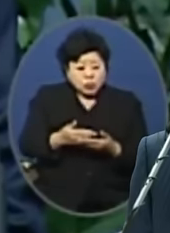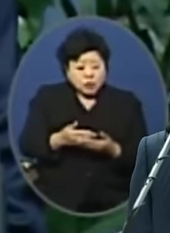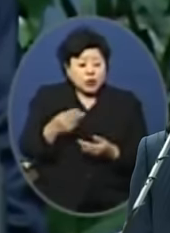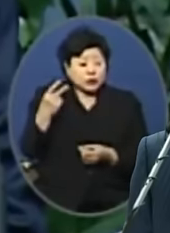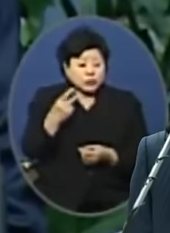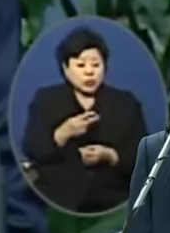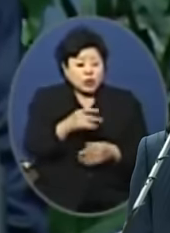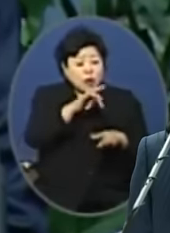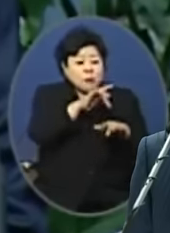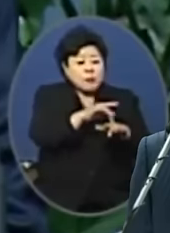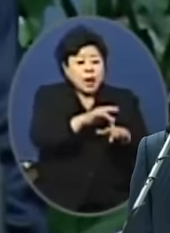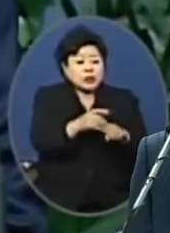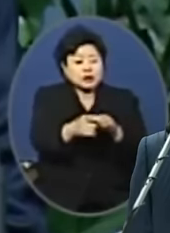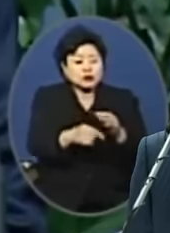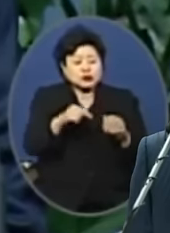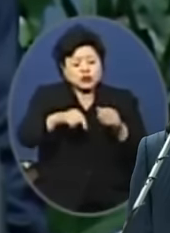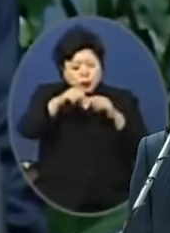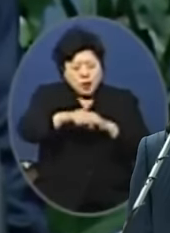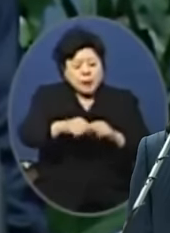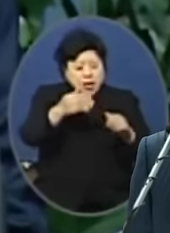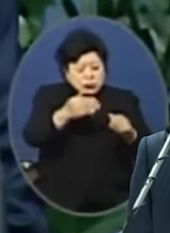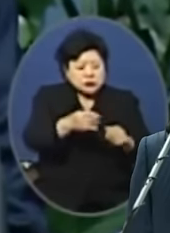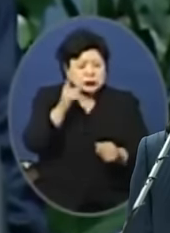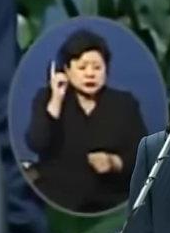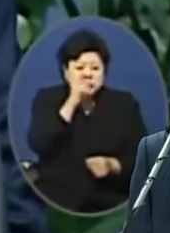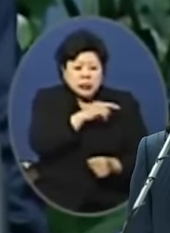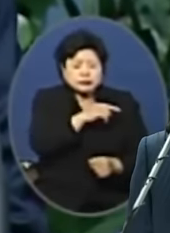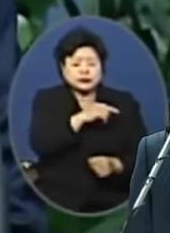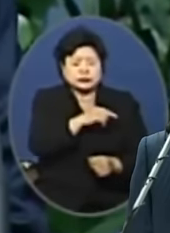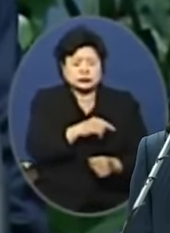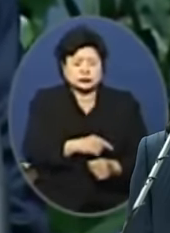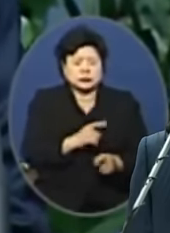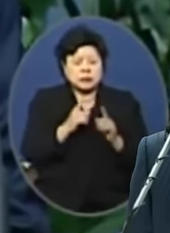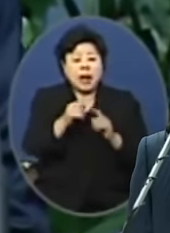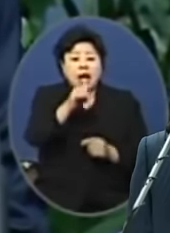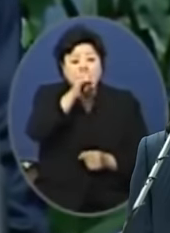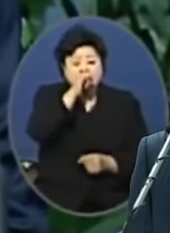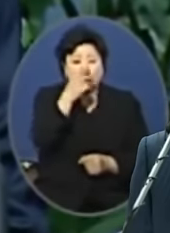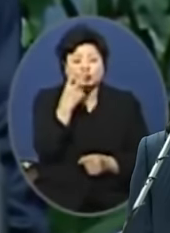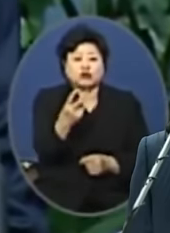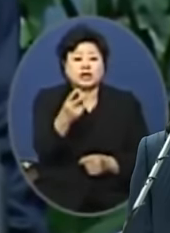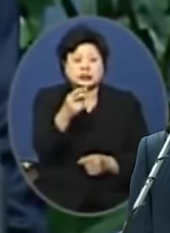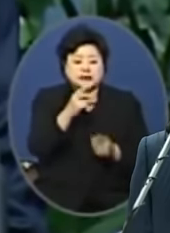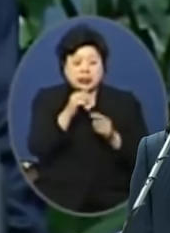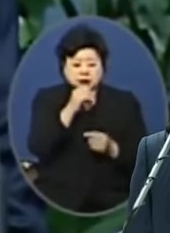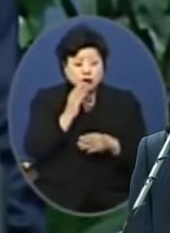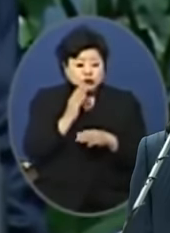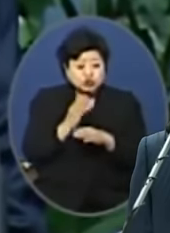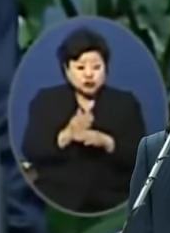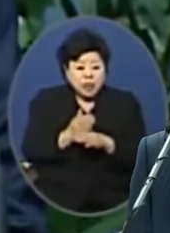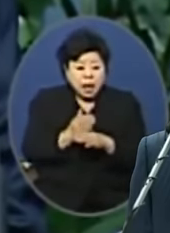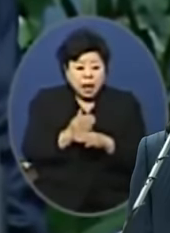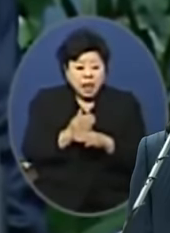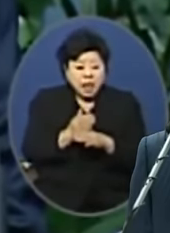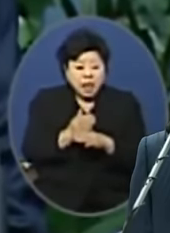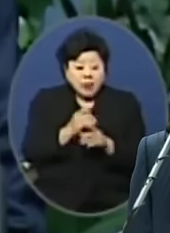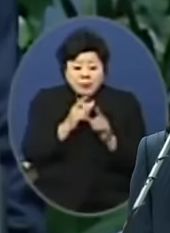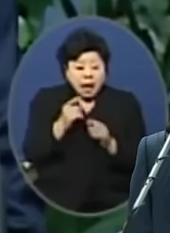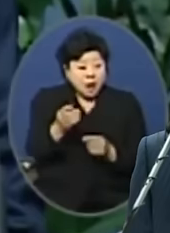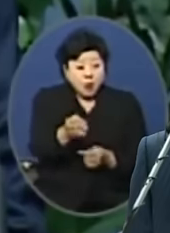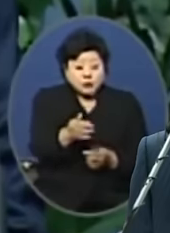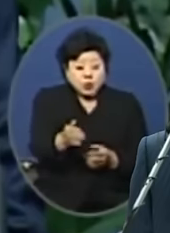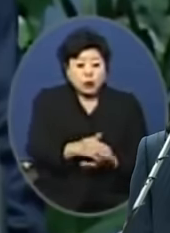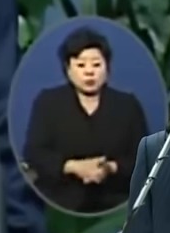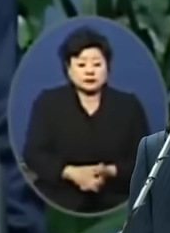하면 마귀의 도적질하고 죽이고 멸망시키는 말이 있습니다. 중간에 숨어있는 말은